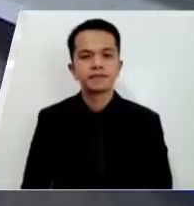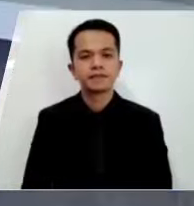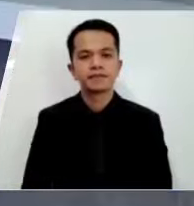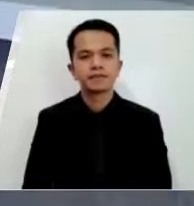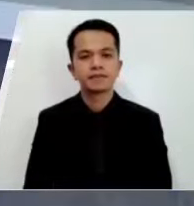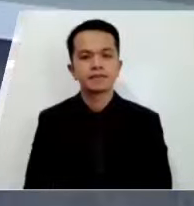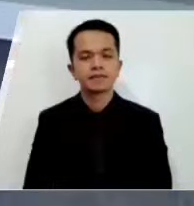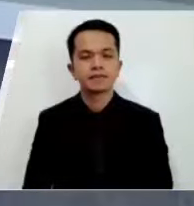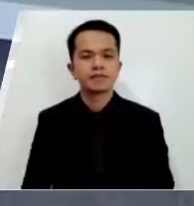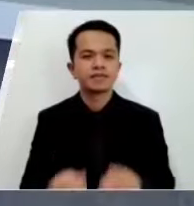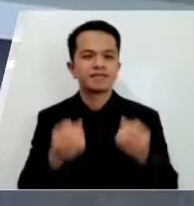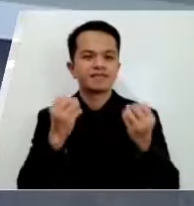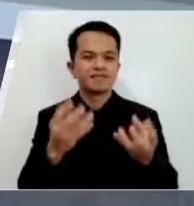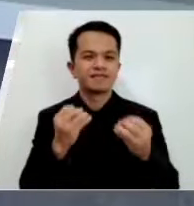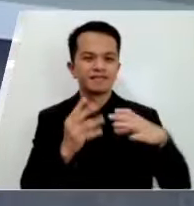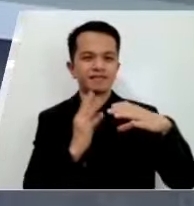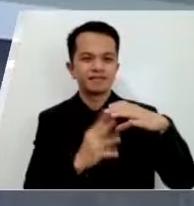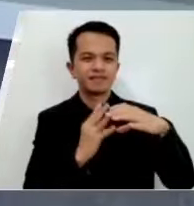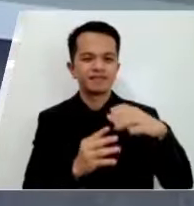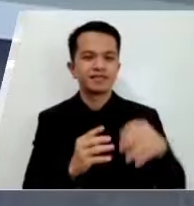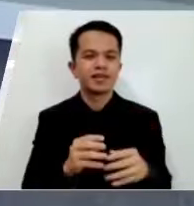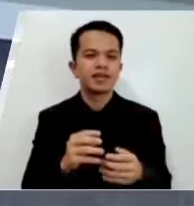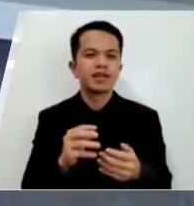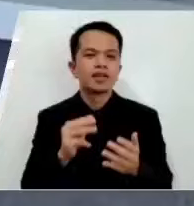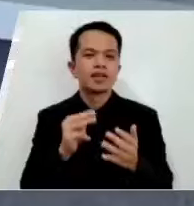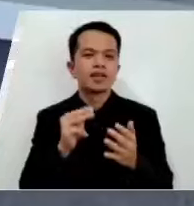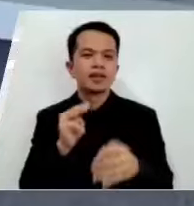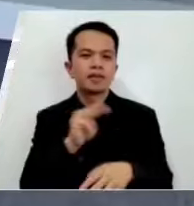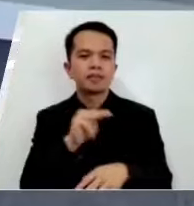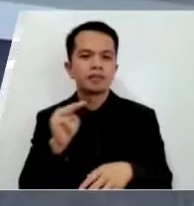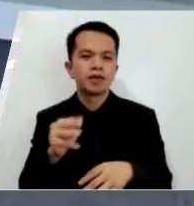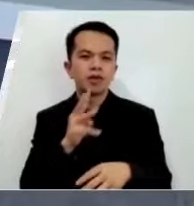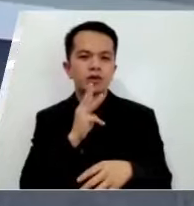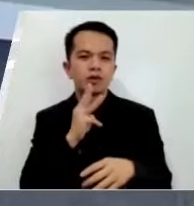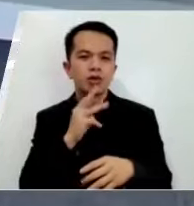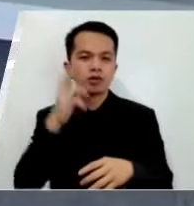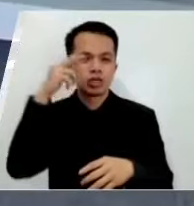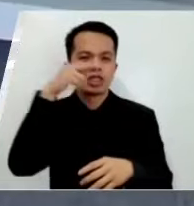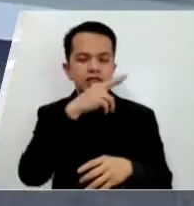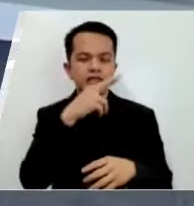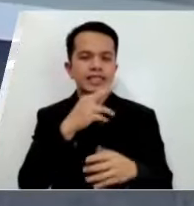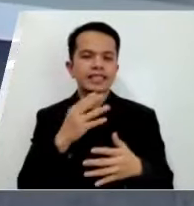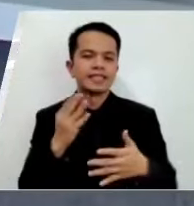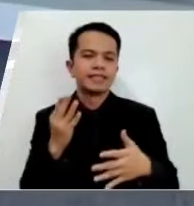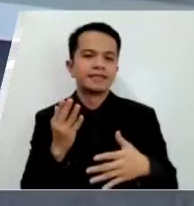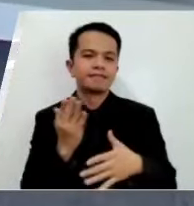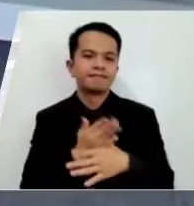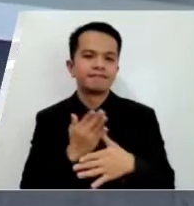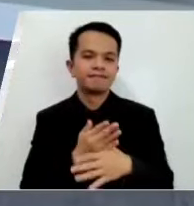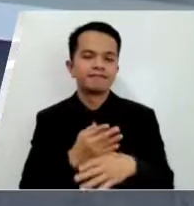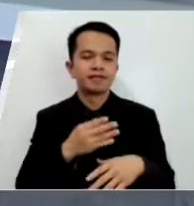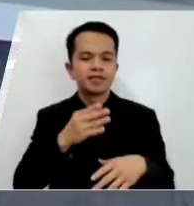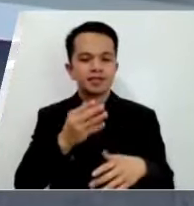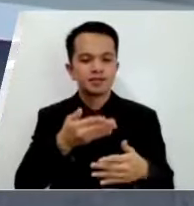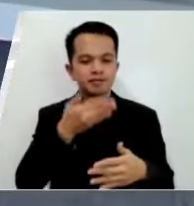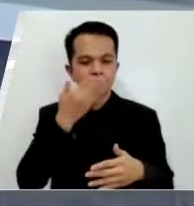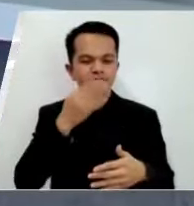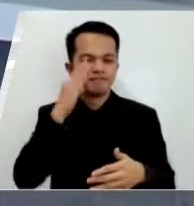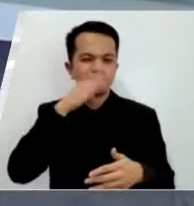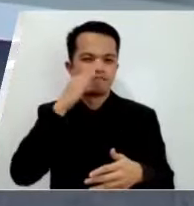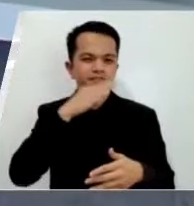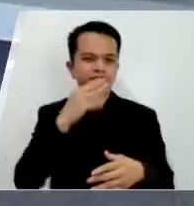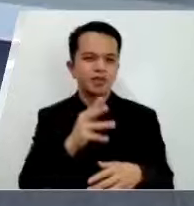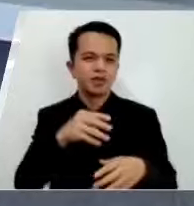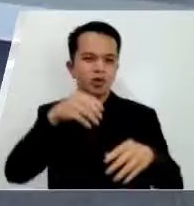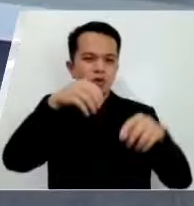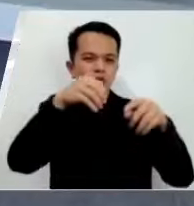Libo-libong customer Manila Water sa tatlong bayan sa Rizal ang naperwisyo ng mabaho at madilaw na tubig mula sa gripo. Dahil